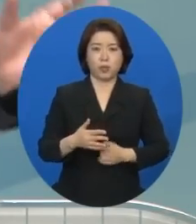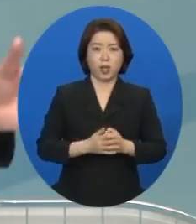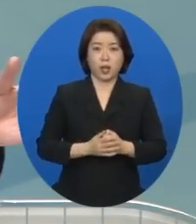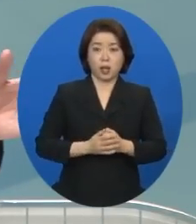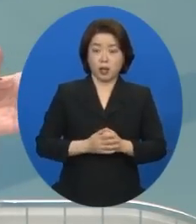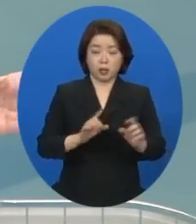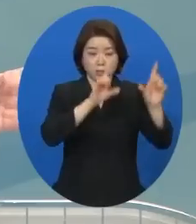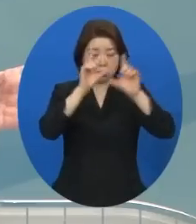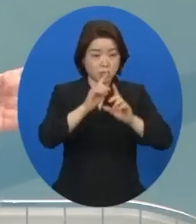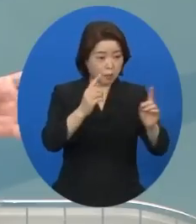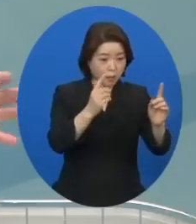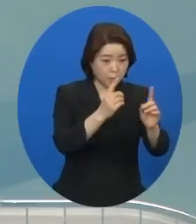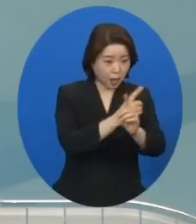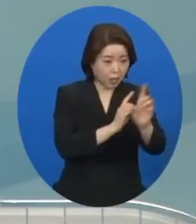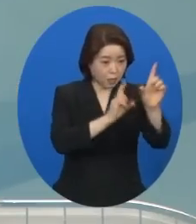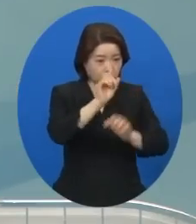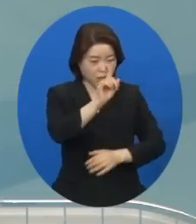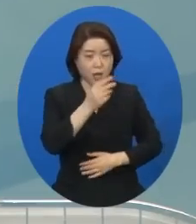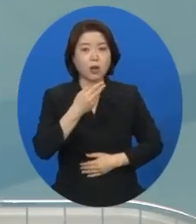전혀 삶의 변화가 없는 거예요.